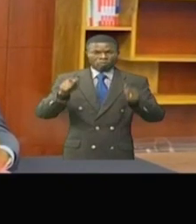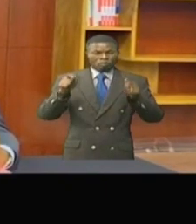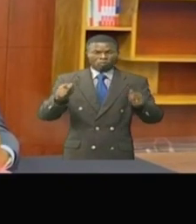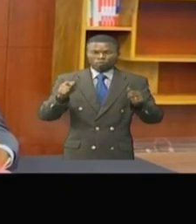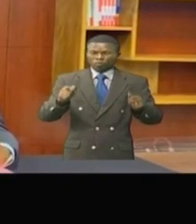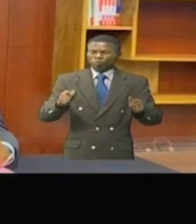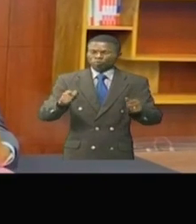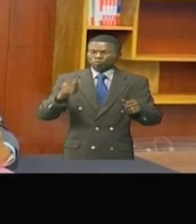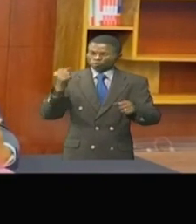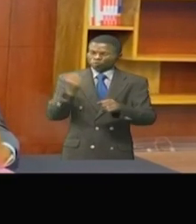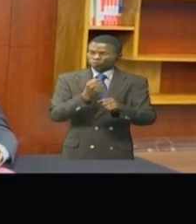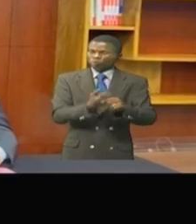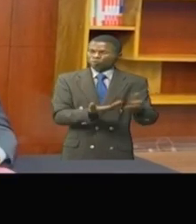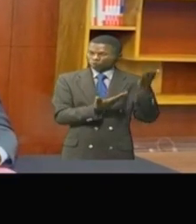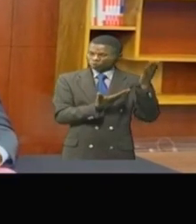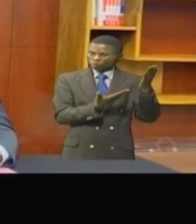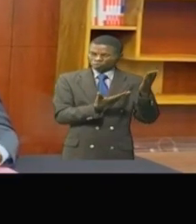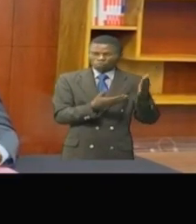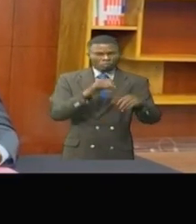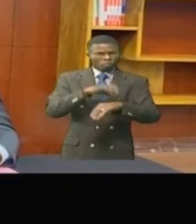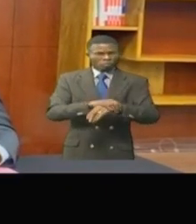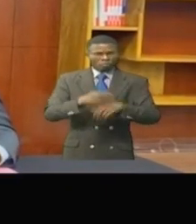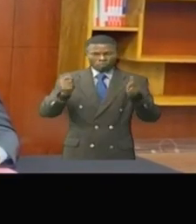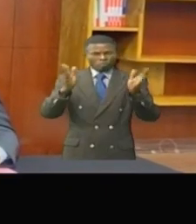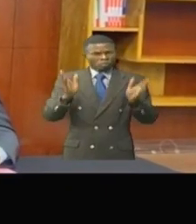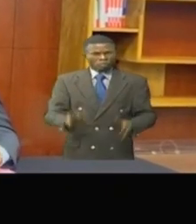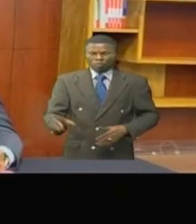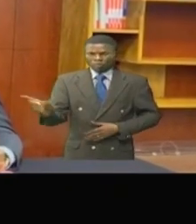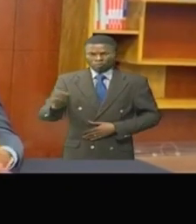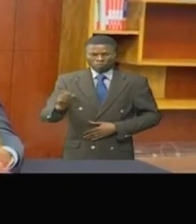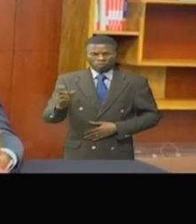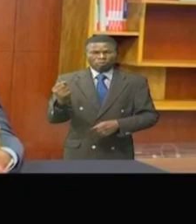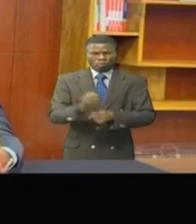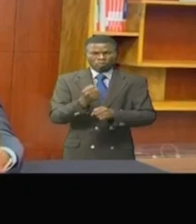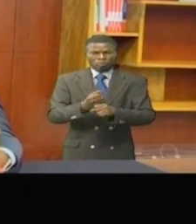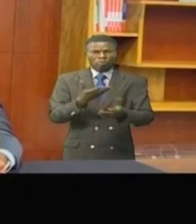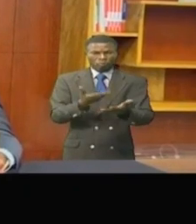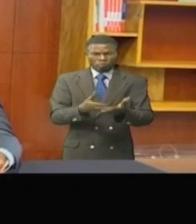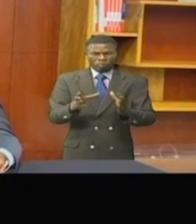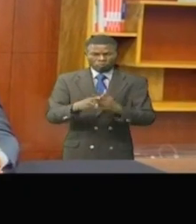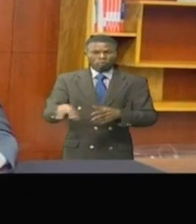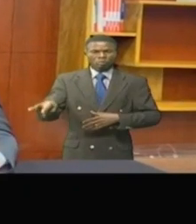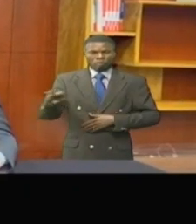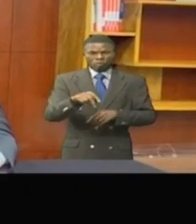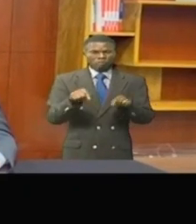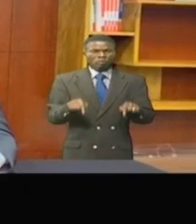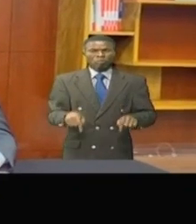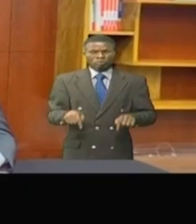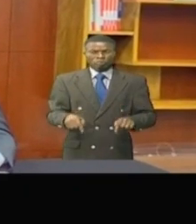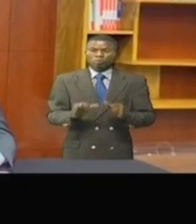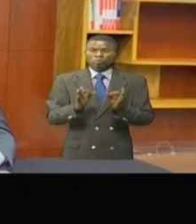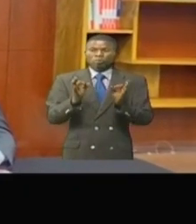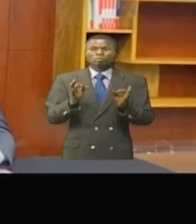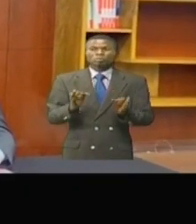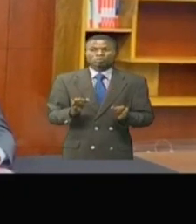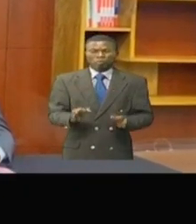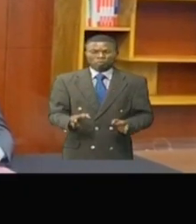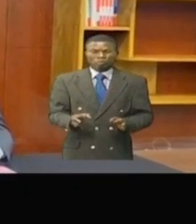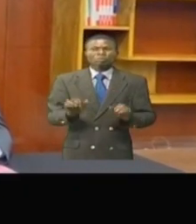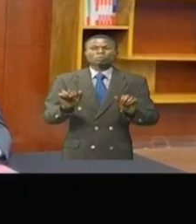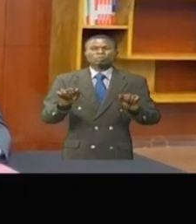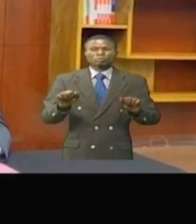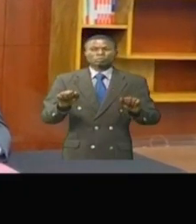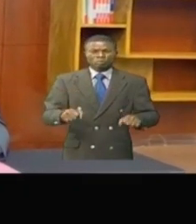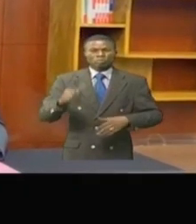un rôle principal. Et c'est d'ailleurs le sens de l'exercice que nous faisons avec vous maintenant. Mais il y a lieu aussi